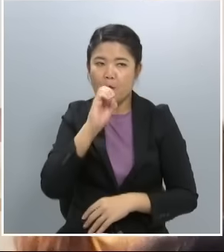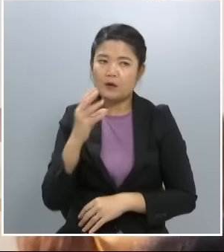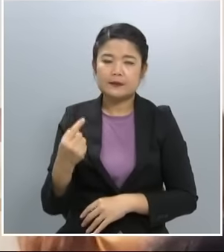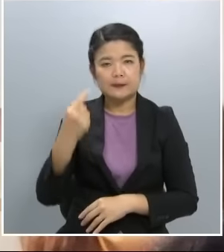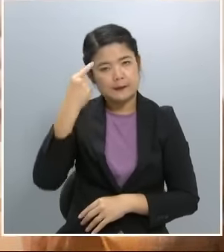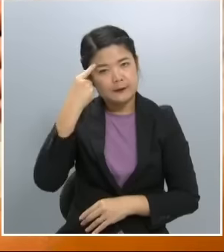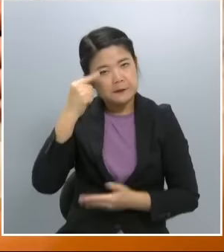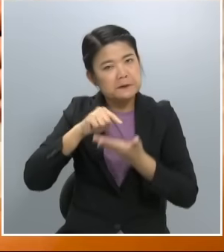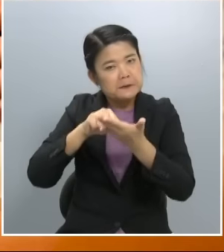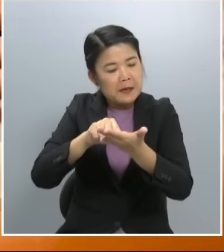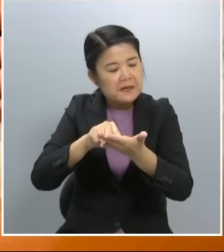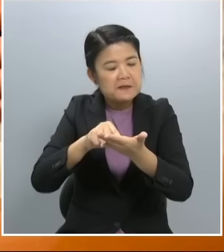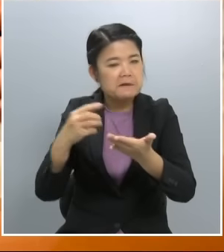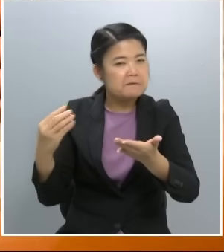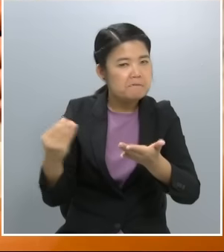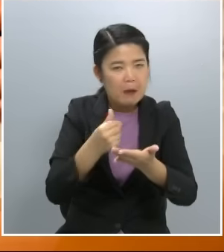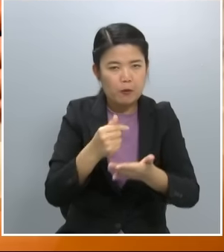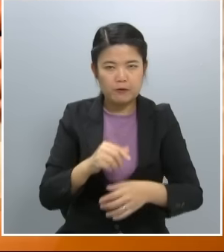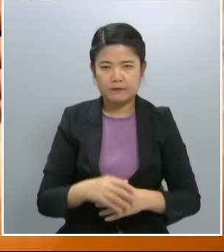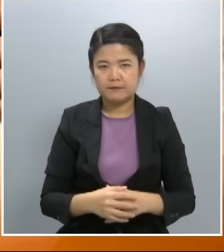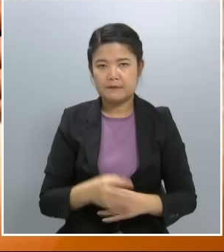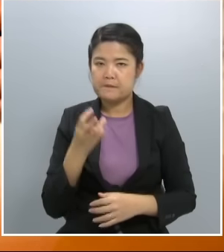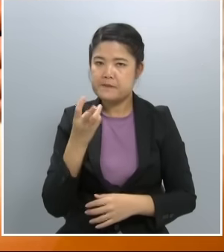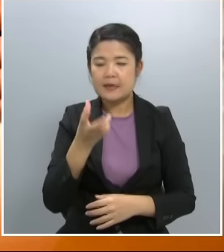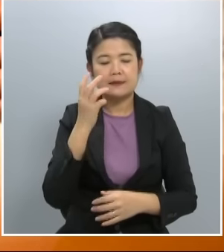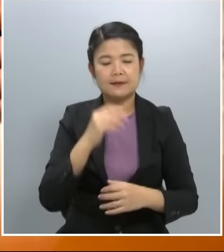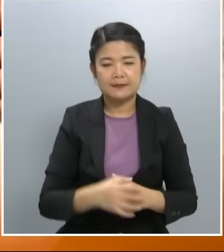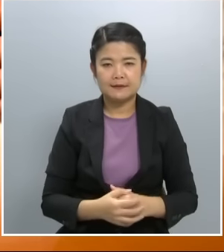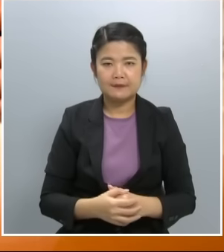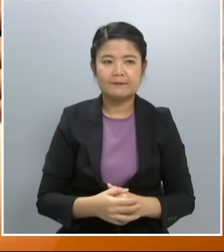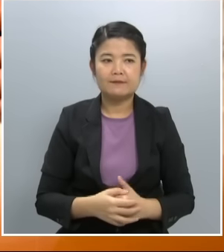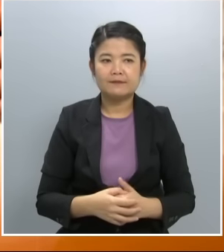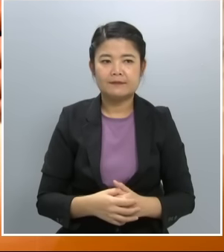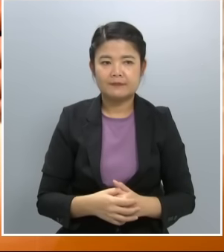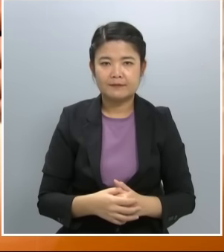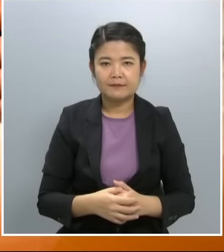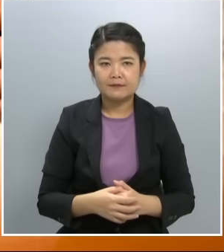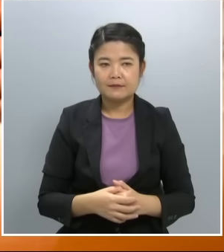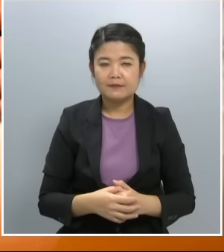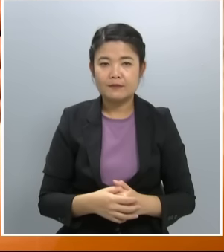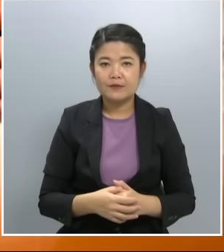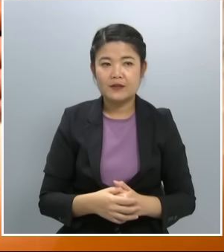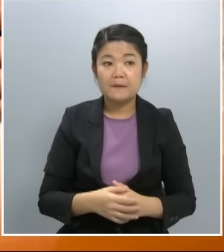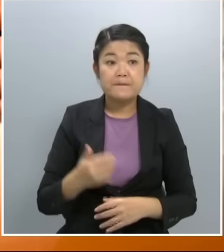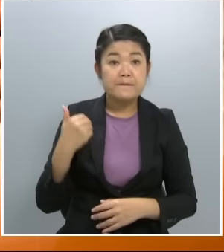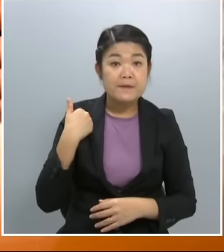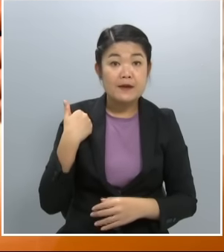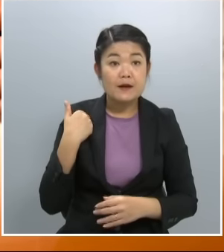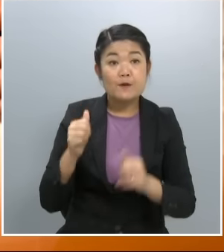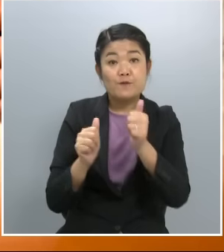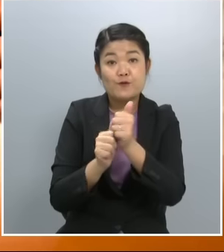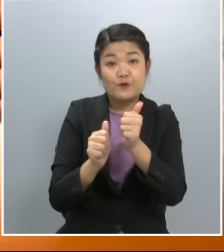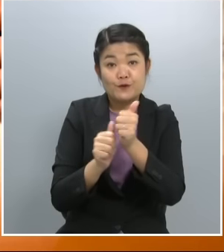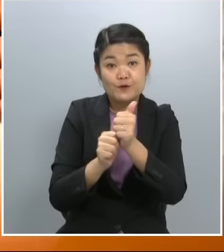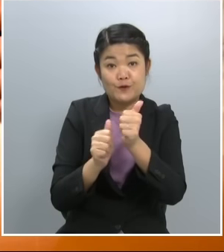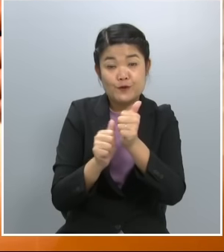ในเรื่องนี้แค่นี้ยังเร็วเกินไปที่จะให้ความเห็นในเรื่องนี้แต่มีเสียงจากผู้ช่วยผู้ว่าการสายก